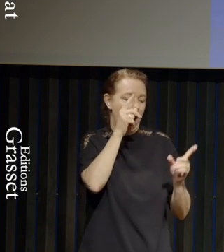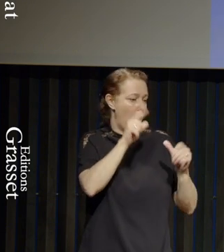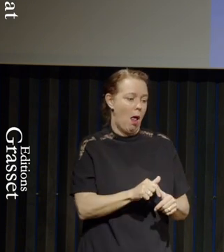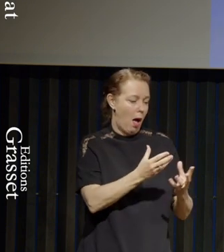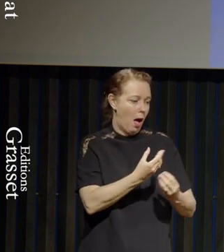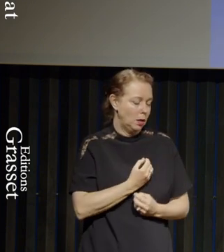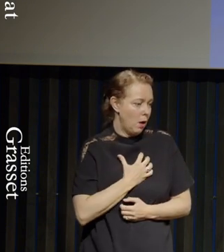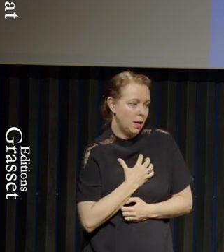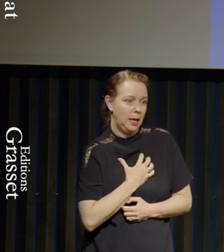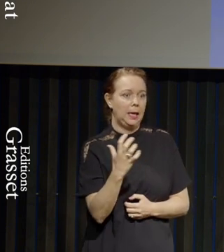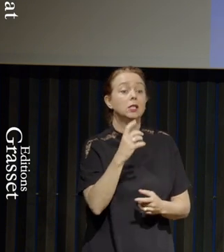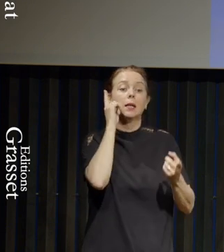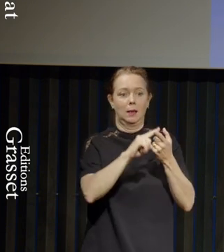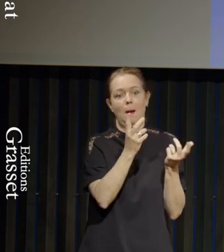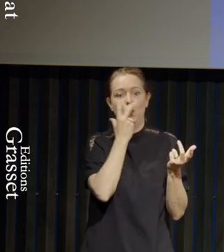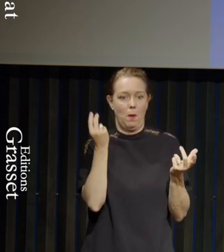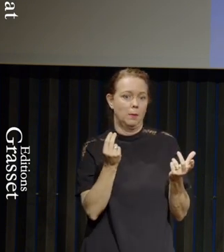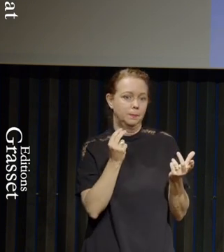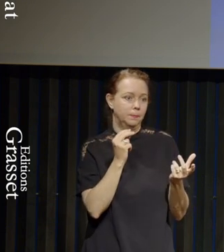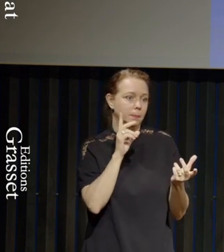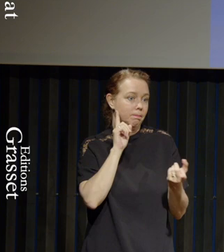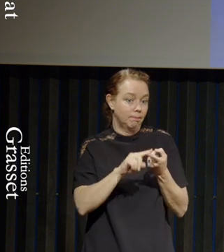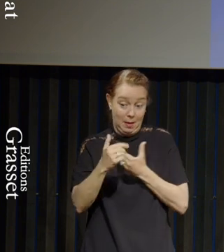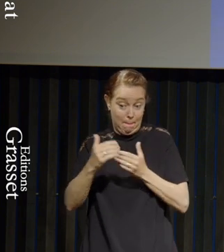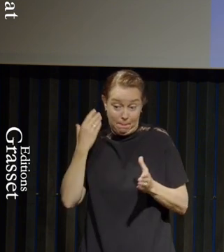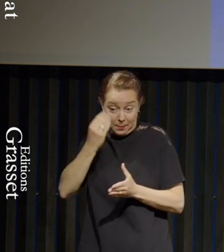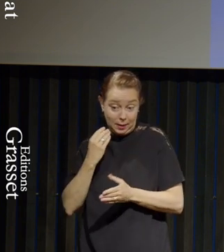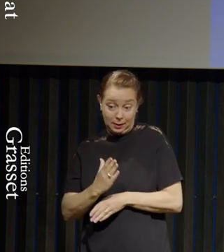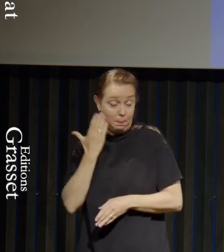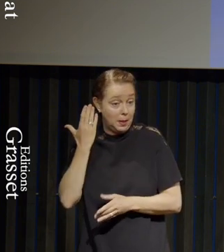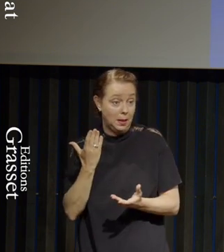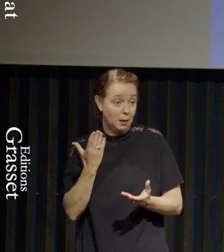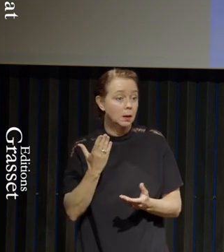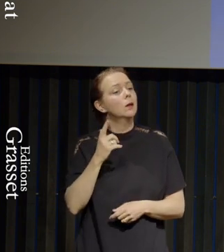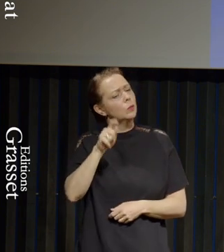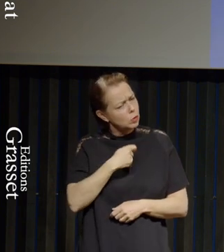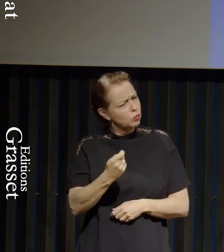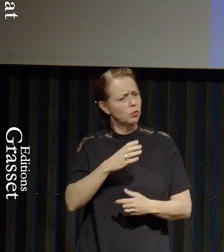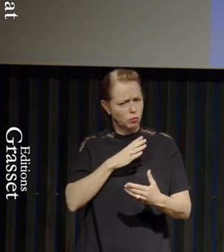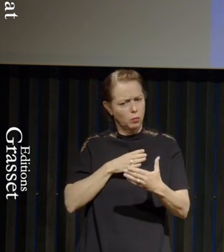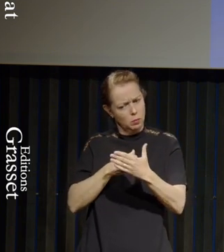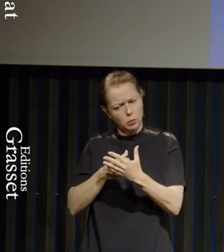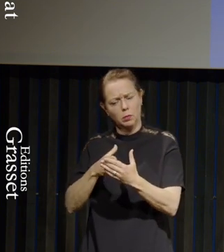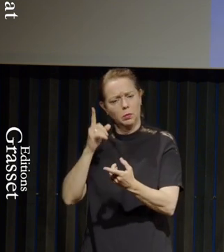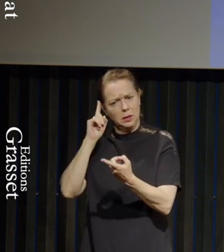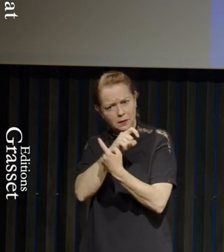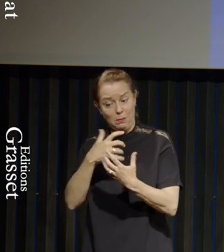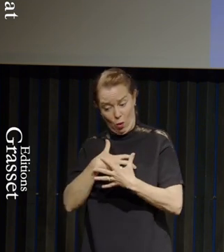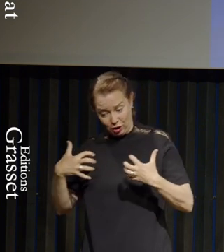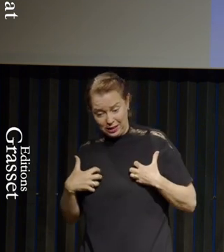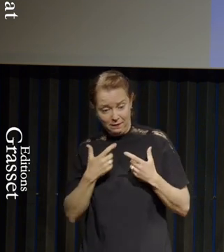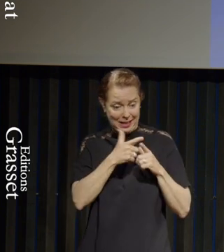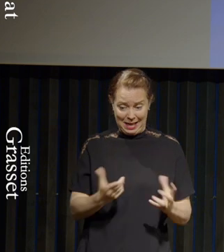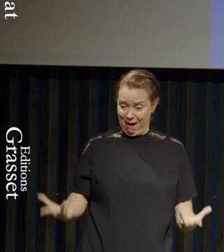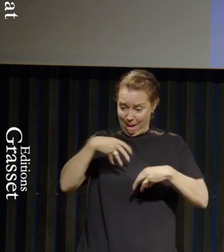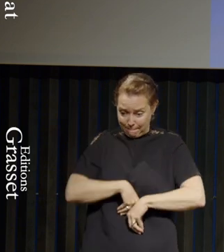enrichissant, humainement, de l'exercice de la psychiatrie, en assumant sa difficulté, être scientifique et littéraire, mais aussi